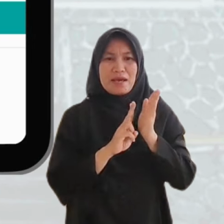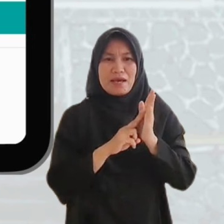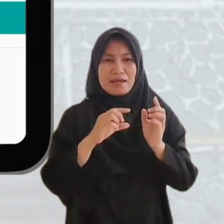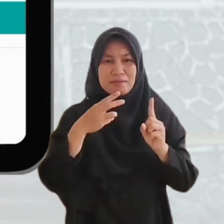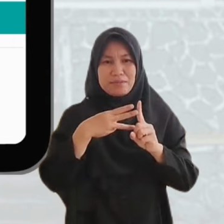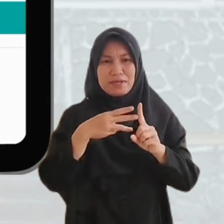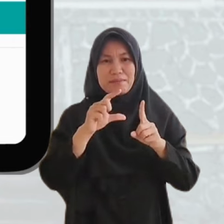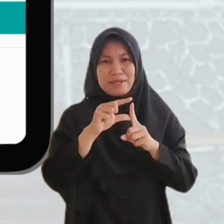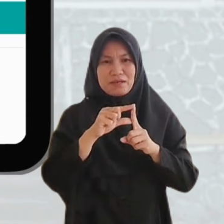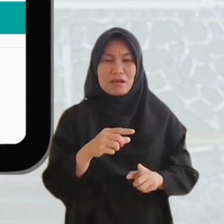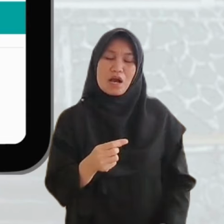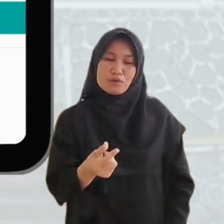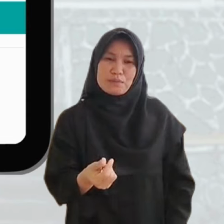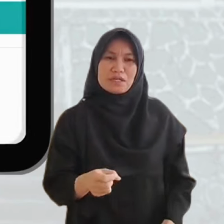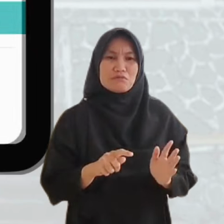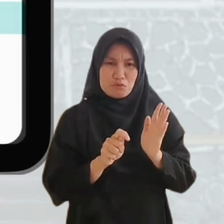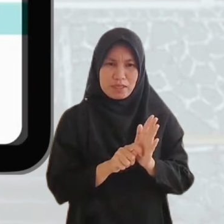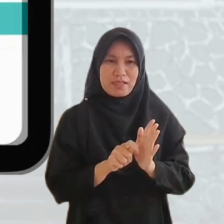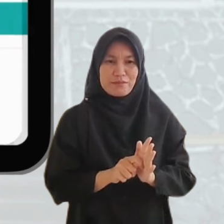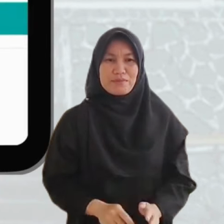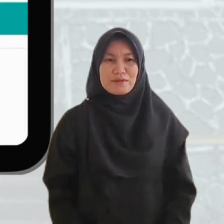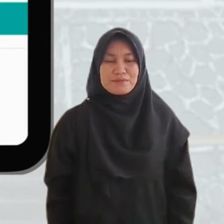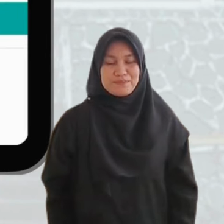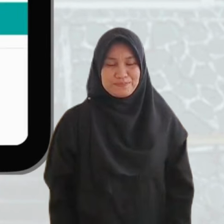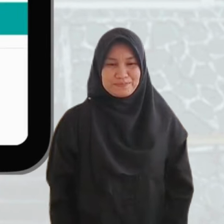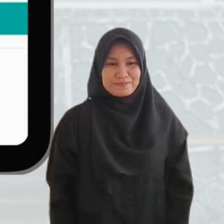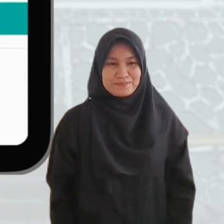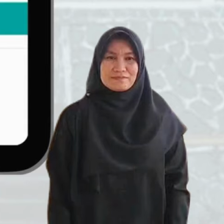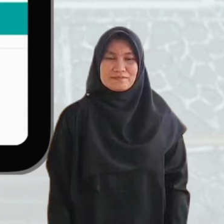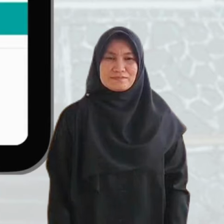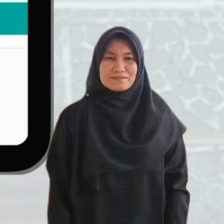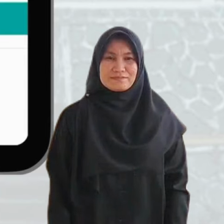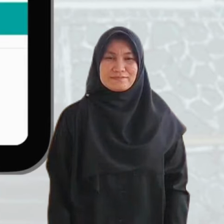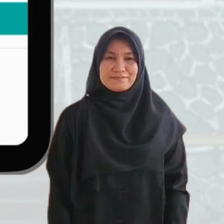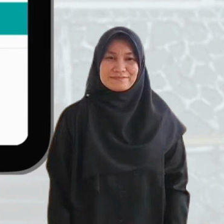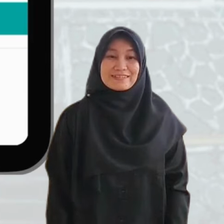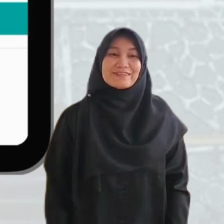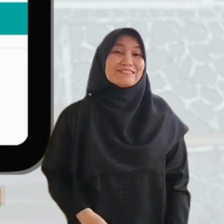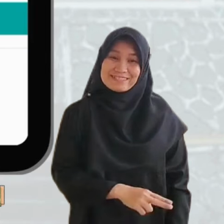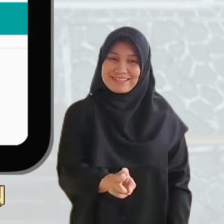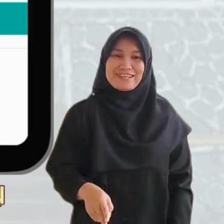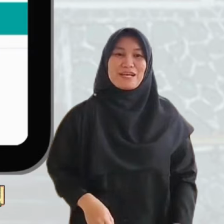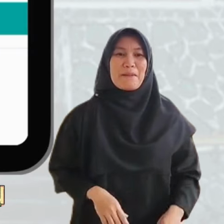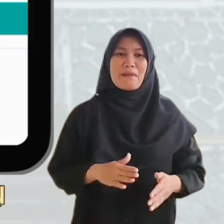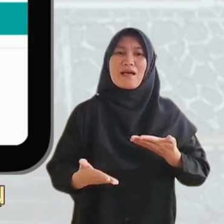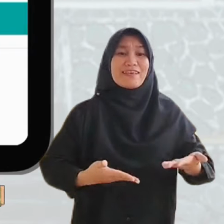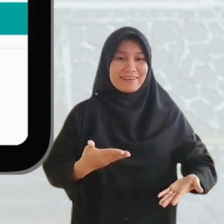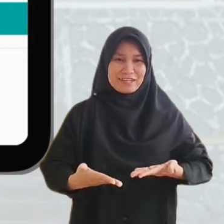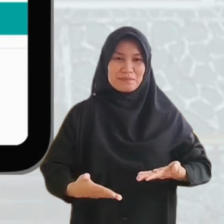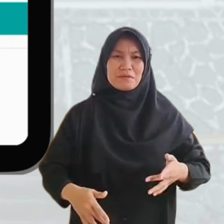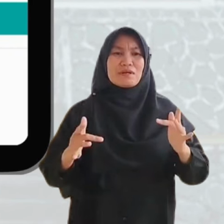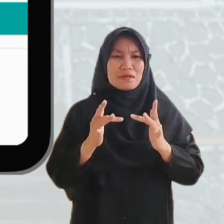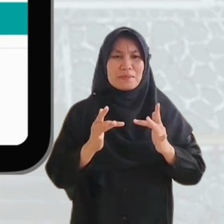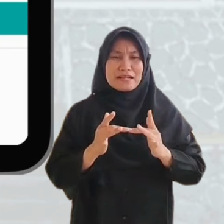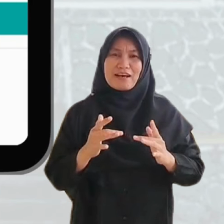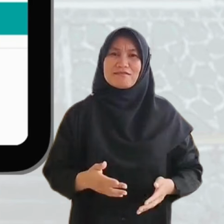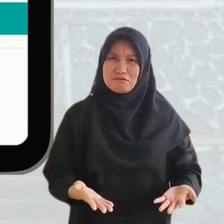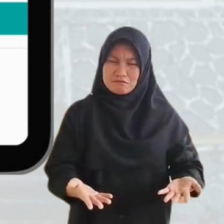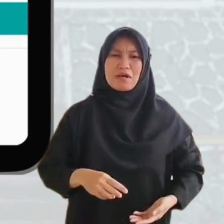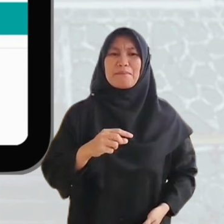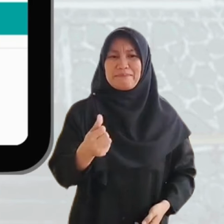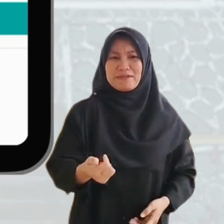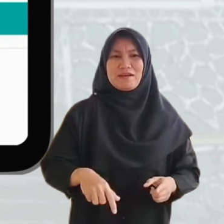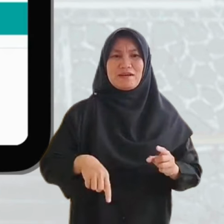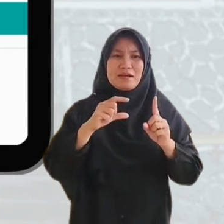nomor rekening, atau virtual account dan nominal PNBP, yang harus dibayar sesuai tarif yang berlaku. Setiap layanan